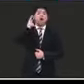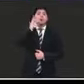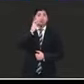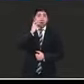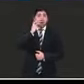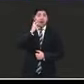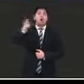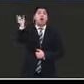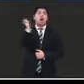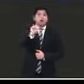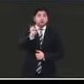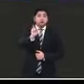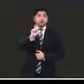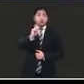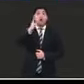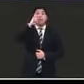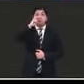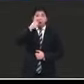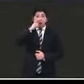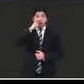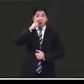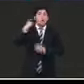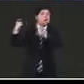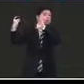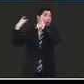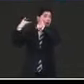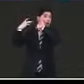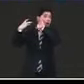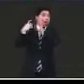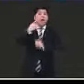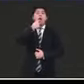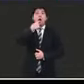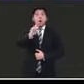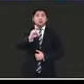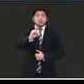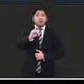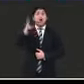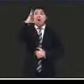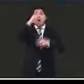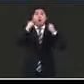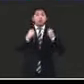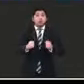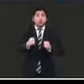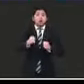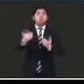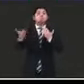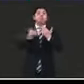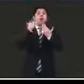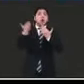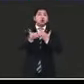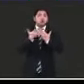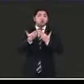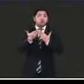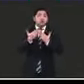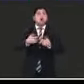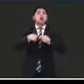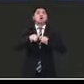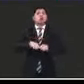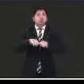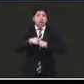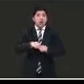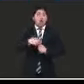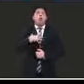Aydın Bolu Diyarbakır Elazığ Erzurum Kahramanmaraş Kırşehir